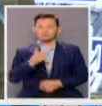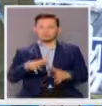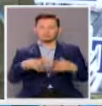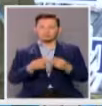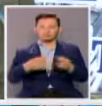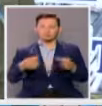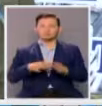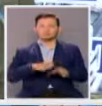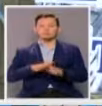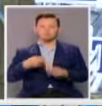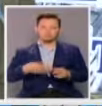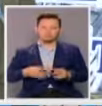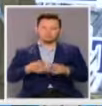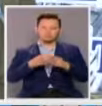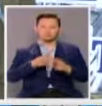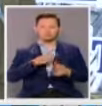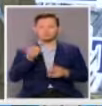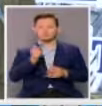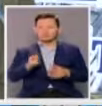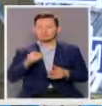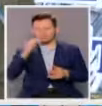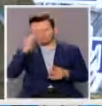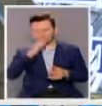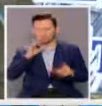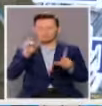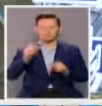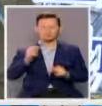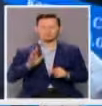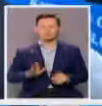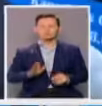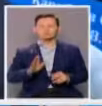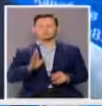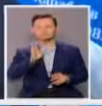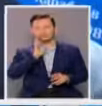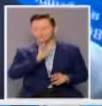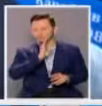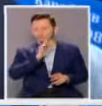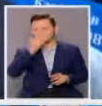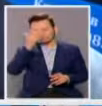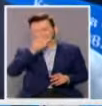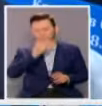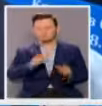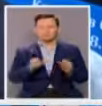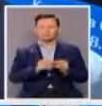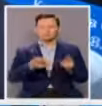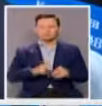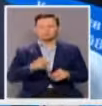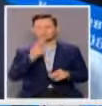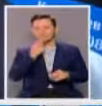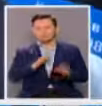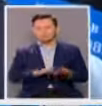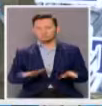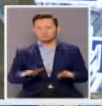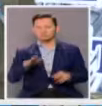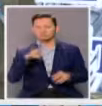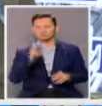ұлдары түгелдей кетіп, әкесі соғысқа кетіп, тек қана енесі мен келіндері қалған, кішкентай шиеттей